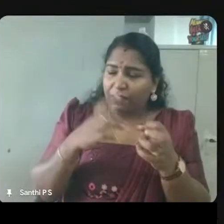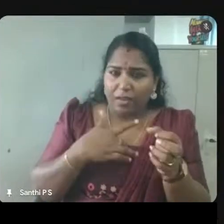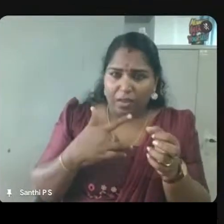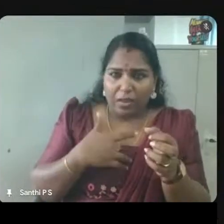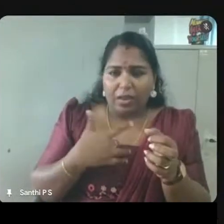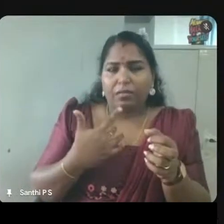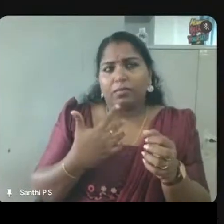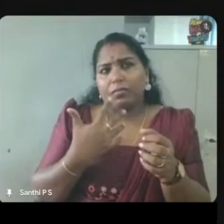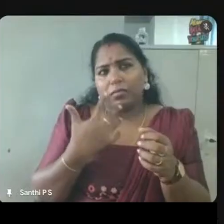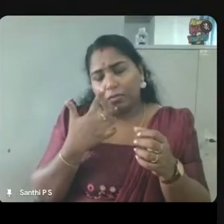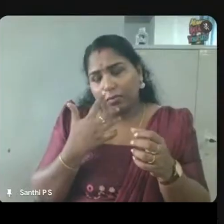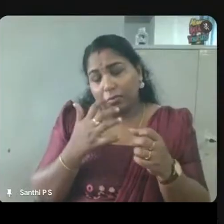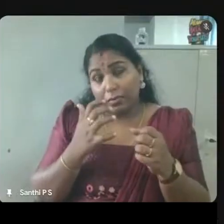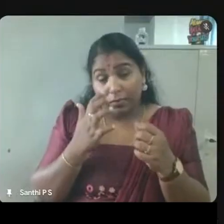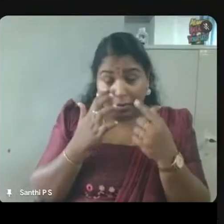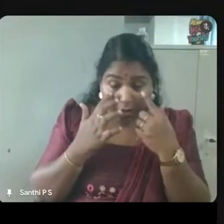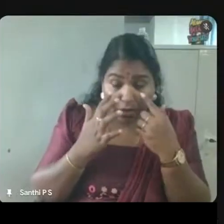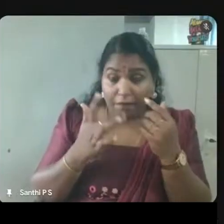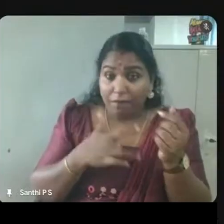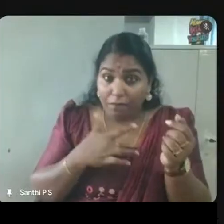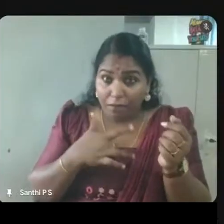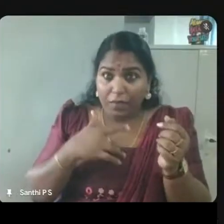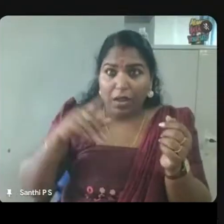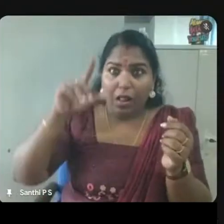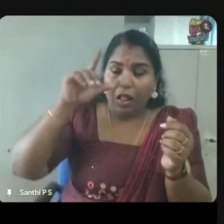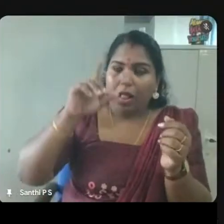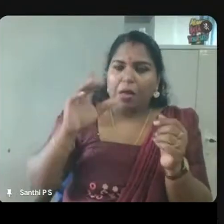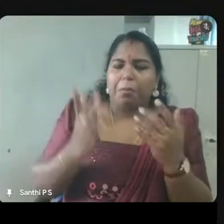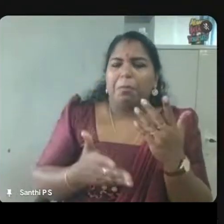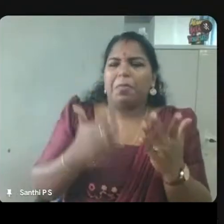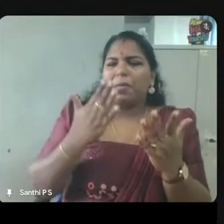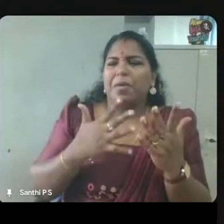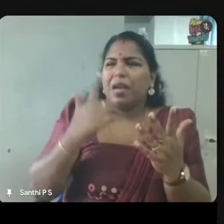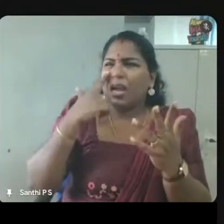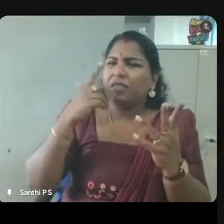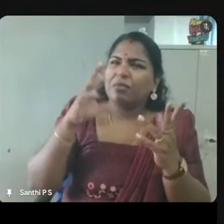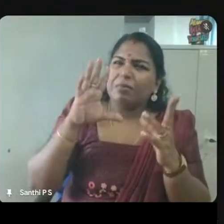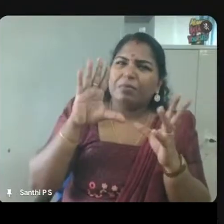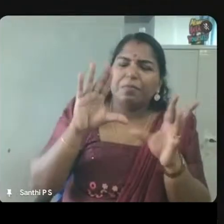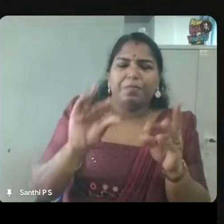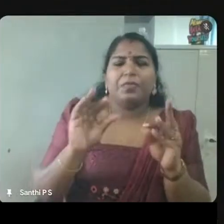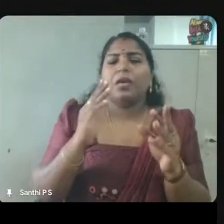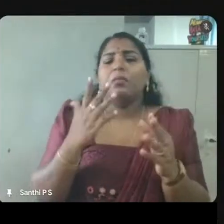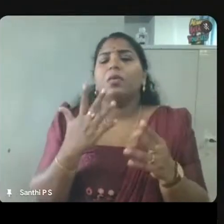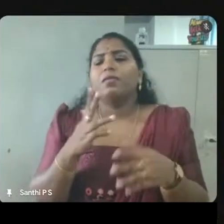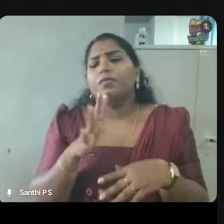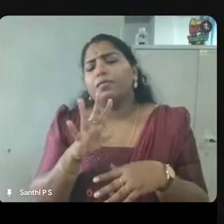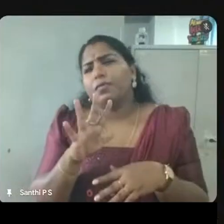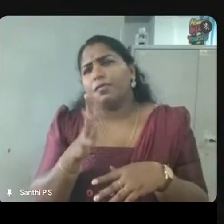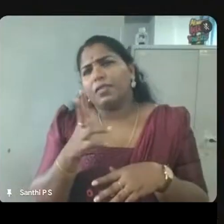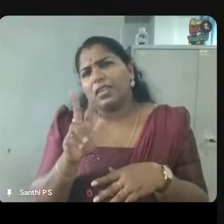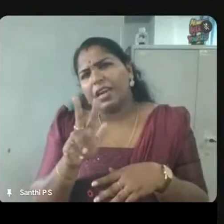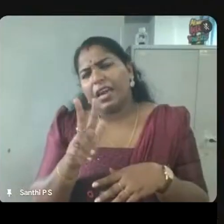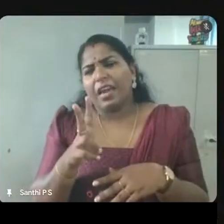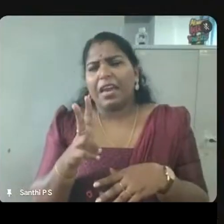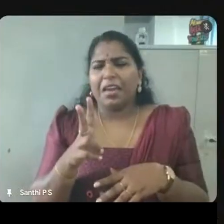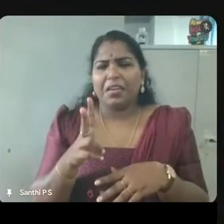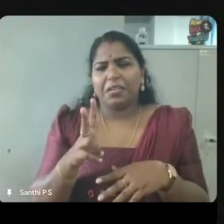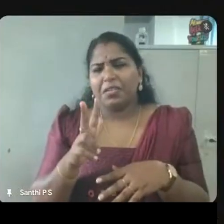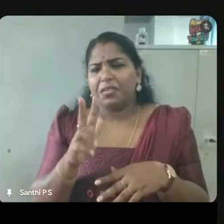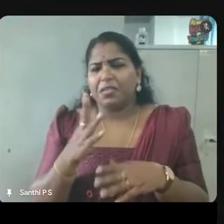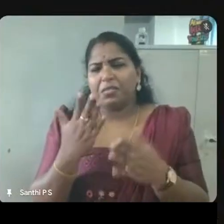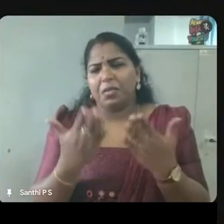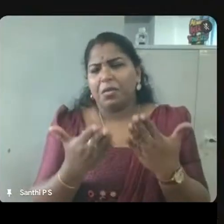തിരുമരുത്, തിരുമുന്നതും നമ്മുടെ കാഴ്ച മങ്ങാനൊരു കാരണമാണ്. പക്ഷേ ഒരു 58 years വിത്ത് റുമറ്റോയ്ഡ് ആർത്രൈറ്റിസ് എന്ന് പറയുമ്പോൾ യു ഹാവ് ടേക്കൺ ലോട്ട്സ് ഓഫ് സ്റ്റീറോയിഡ്സ്